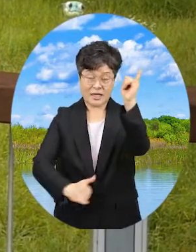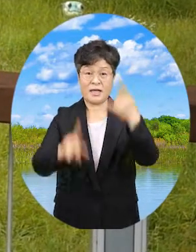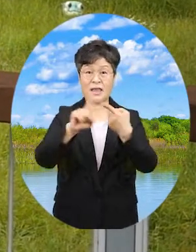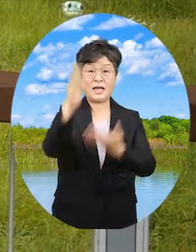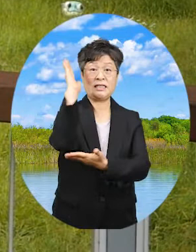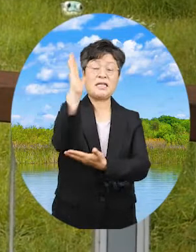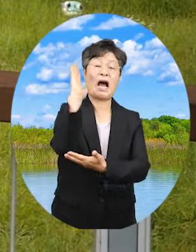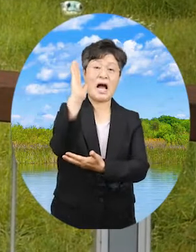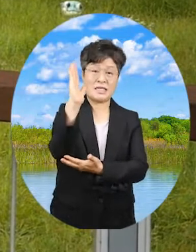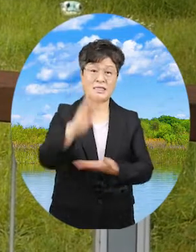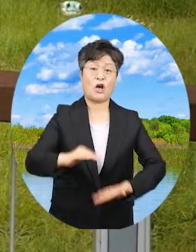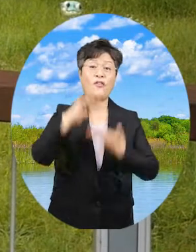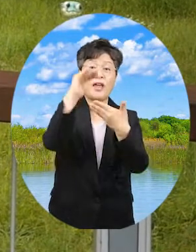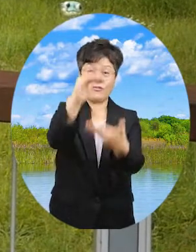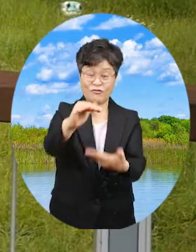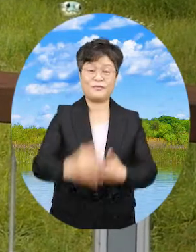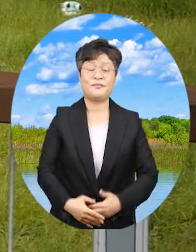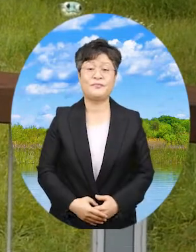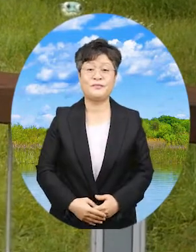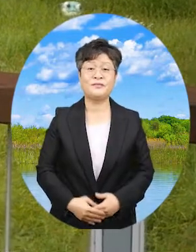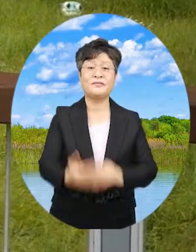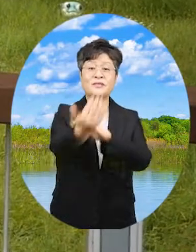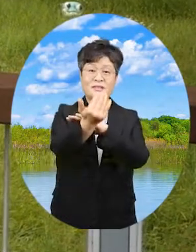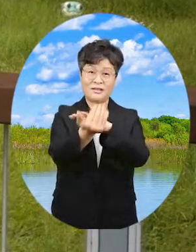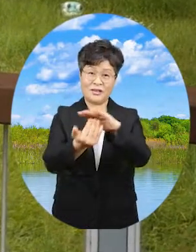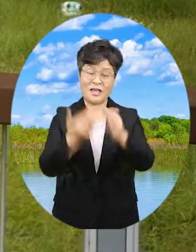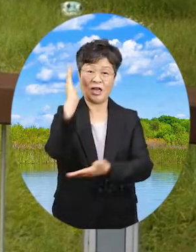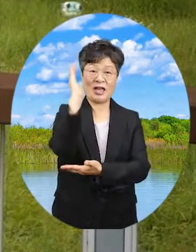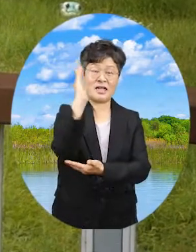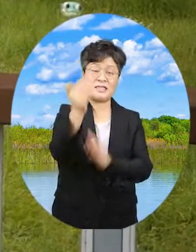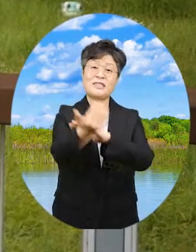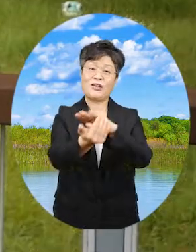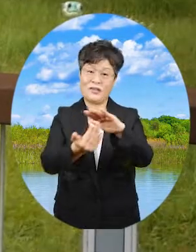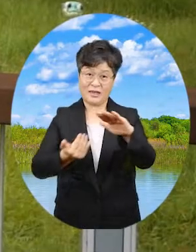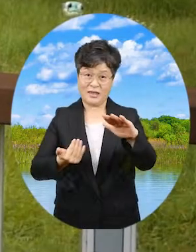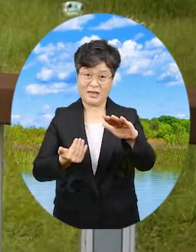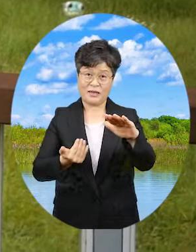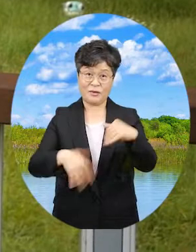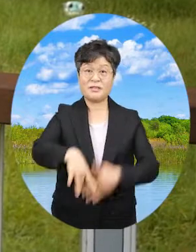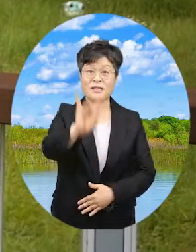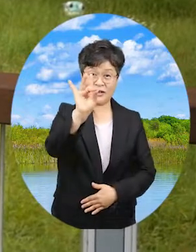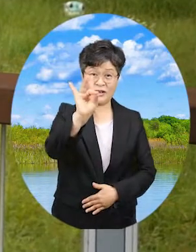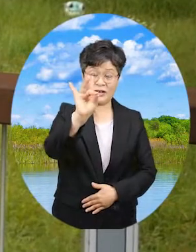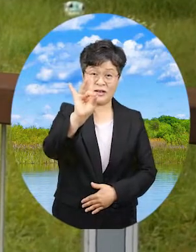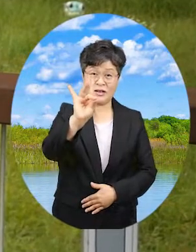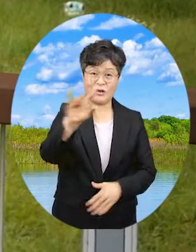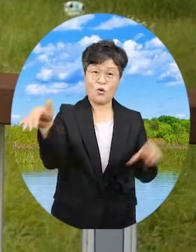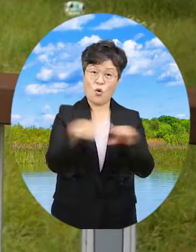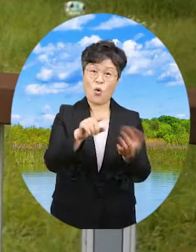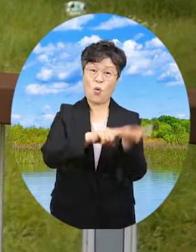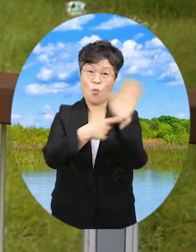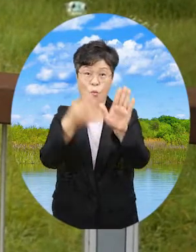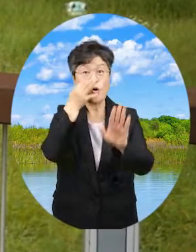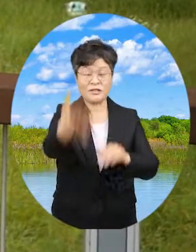역사 이야기에 대한 얘기를 한번 들어볼 텐데요. 예, 역사 이야기를 먼저 들어보기 앞서서 우리 공연을 하나 보고